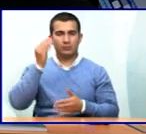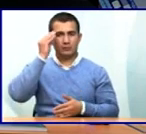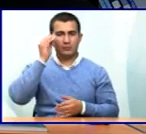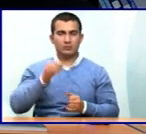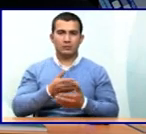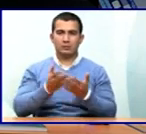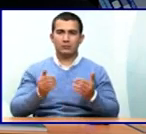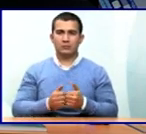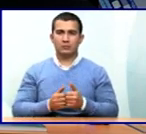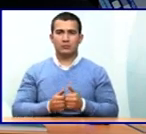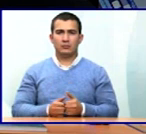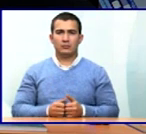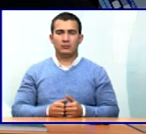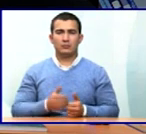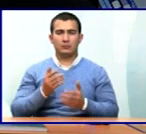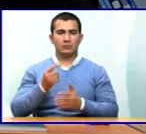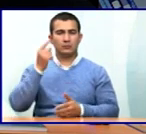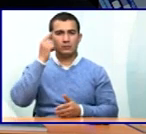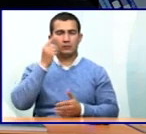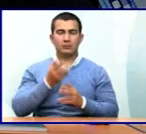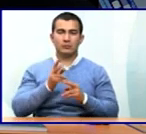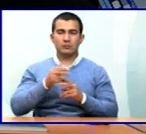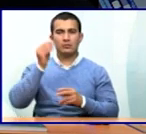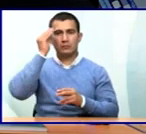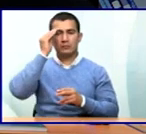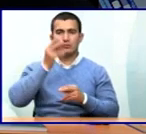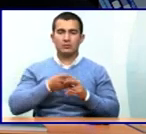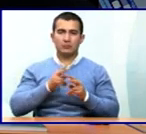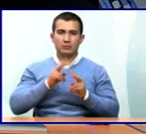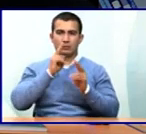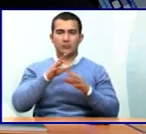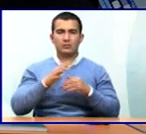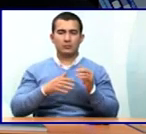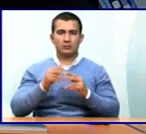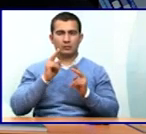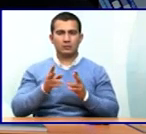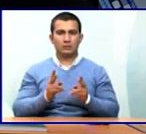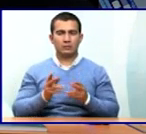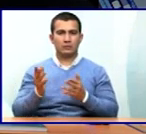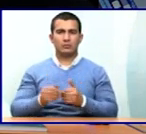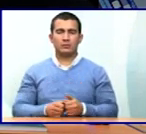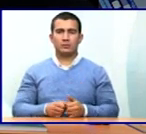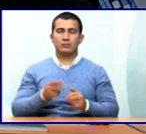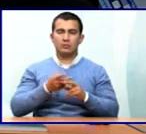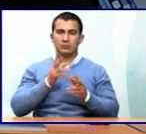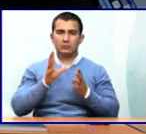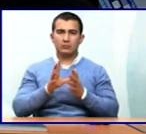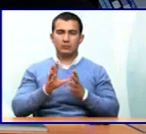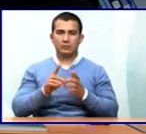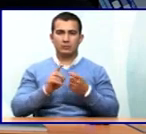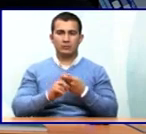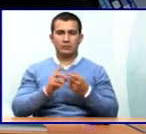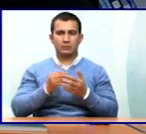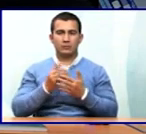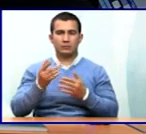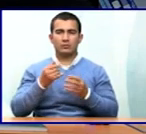qiyoslash maqsadida mana shu to'kli o'tkazgich deb faraz qilamiz. Demak, to'kli o'tkazgichga